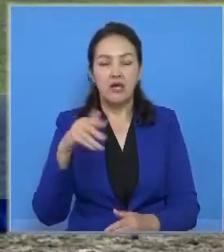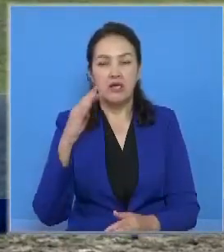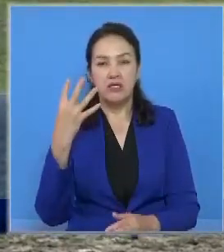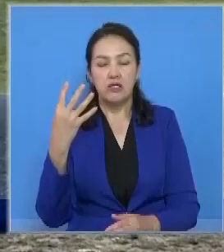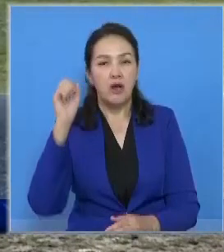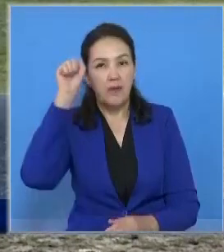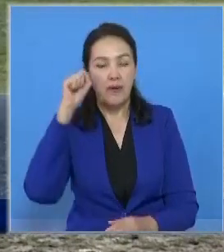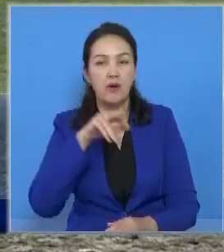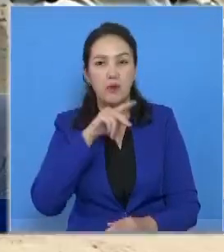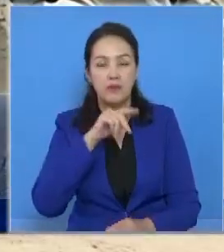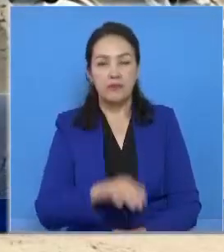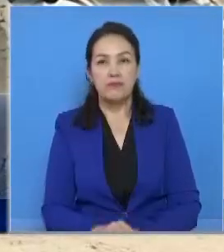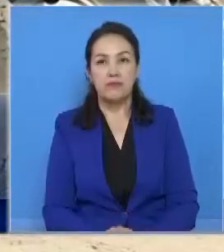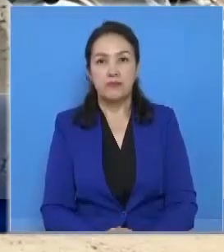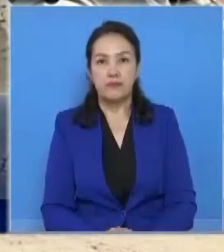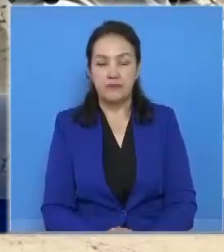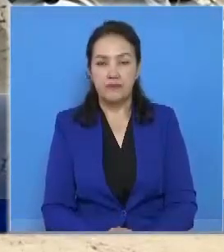534 овец и коз.